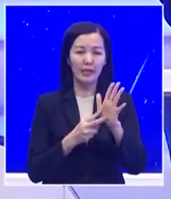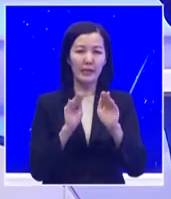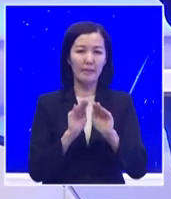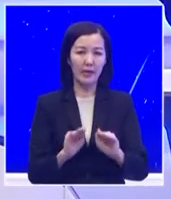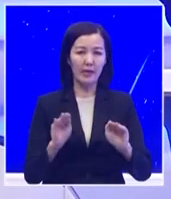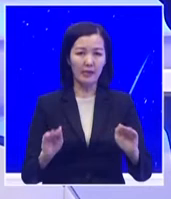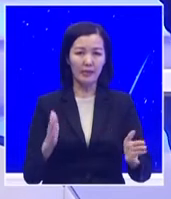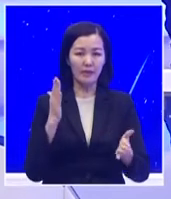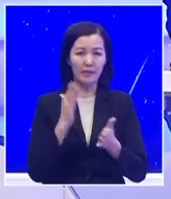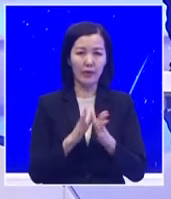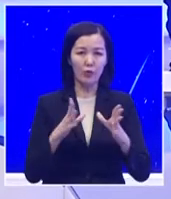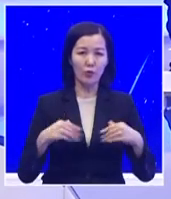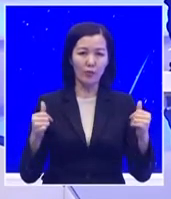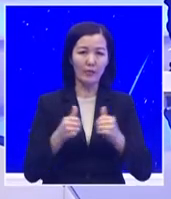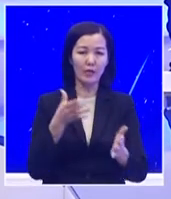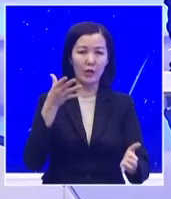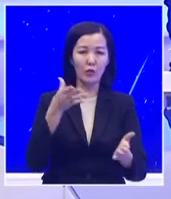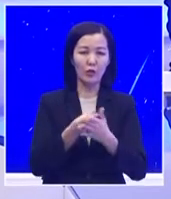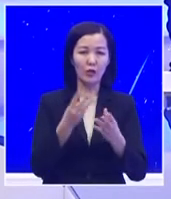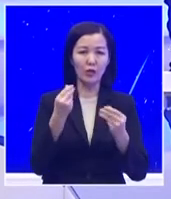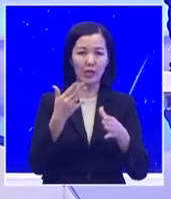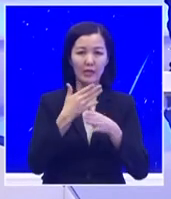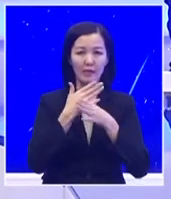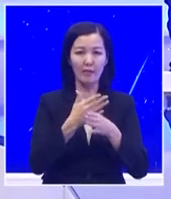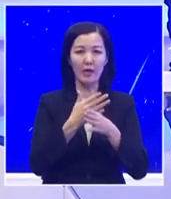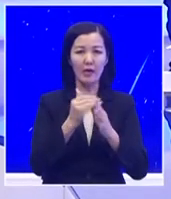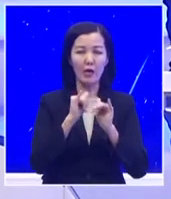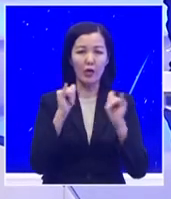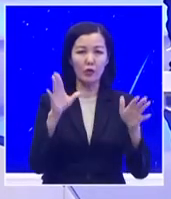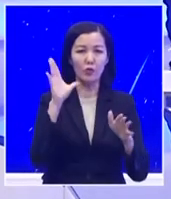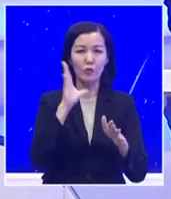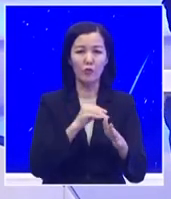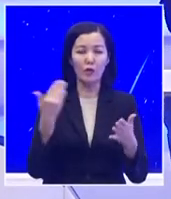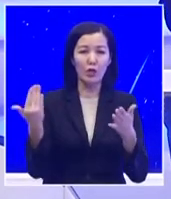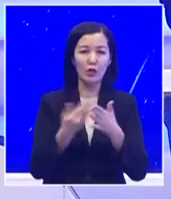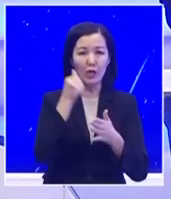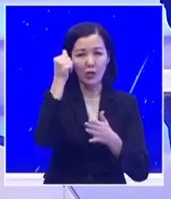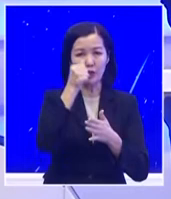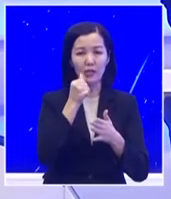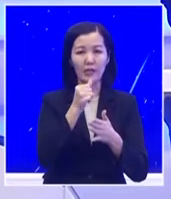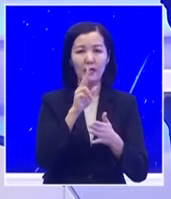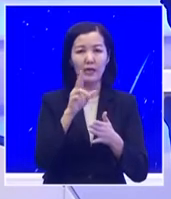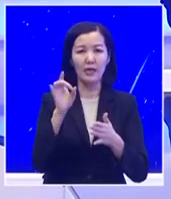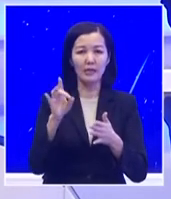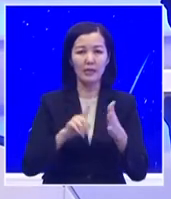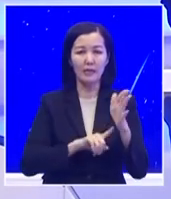Бала саны 7-ден асатын отбасыларға төленетін жәрдемақы сомасы артуы мүмкін. Жаңа жылдың қаңтарынан бастап көп балалы отбасылардың